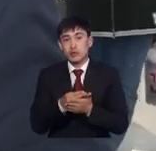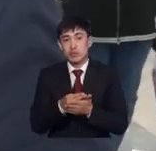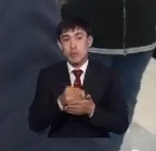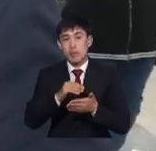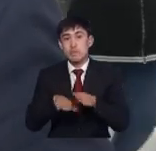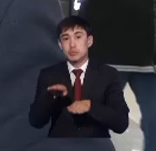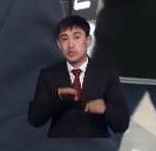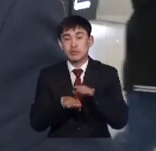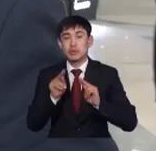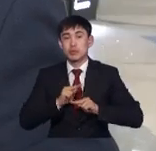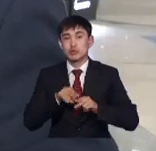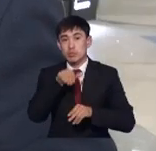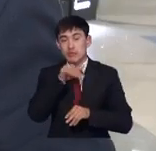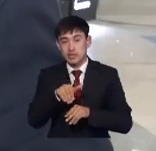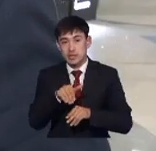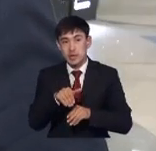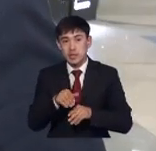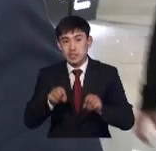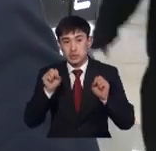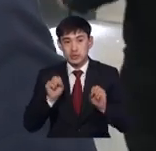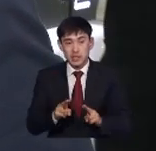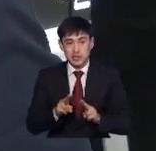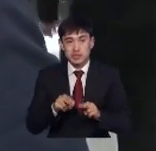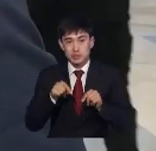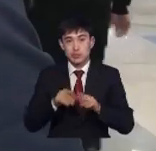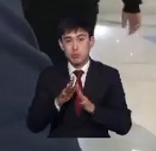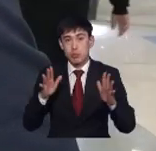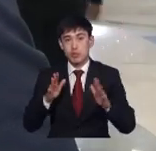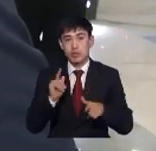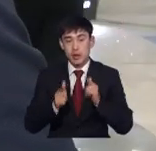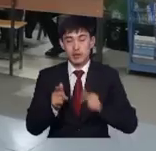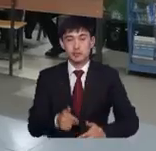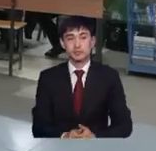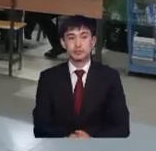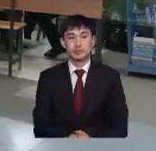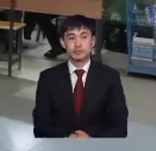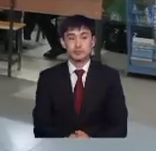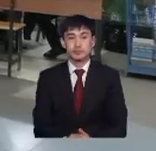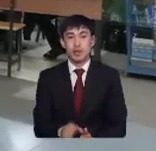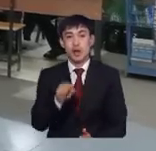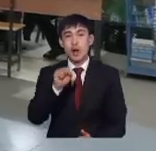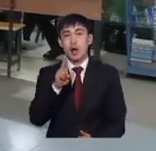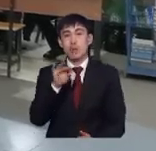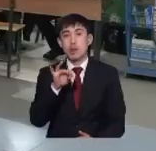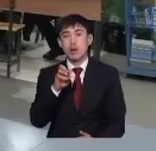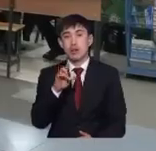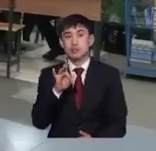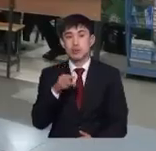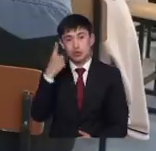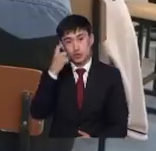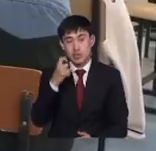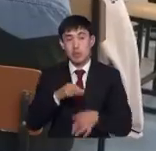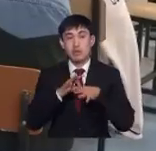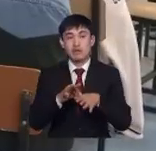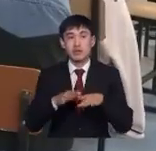перспективным рабочим профессиям и специальностям здесь более чем реально амарал хабекова одна из тех кто узнала о